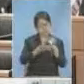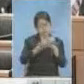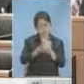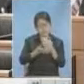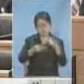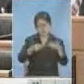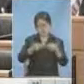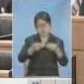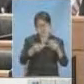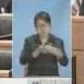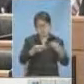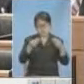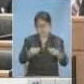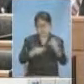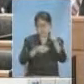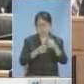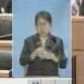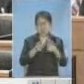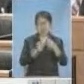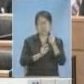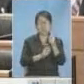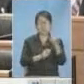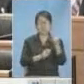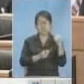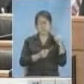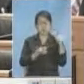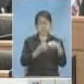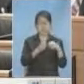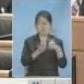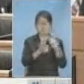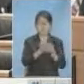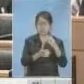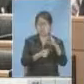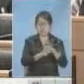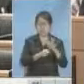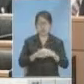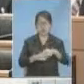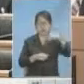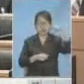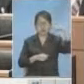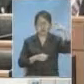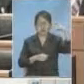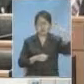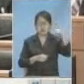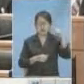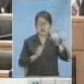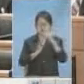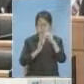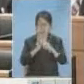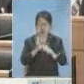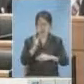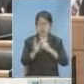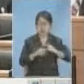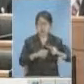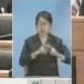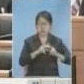ครับแต่ว่าท้องถิ่นนั้นเขาก็มีปัญหาในเรื่องของงบประมาณเหมือนกันการไฟฟ้าเนี่ยก็ไม่สามารถที่จะนะครับทำ